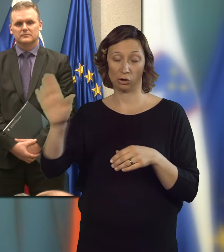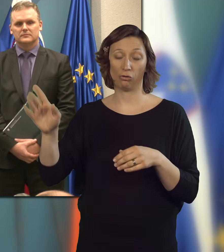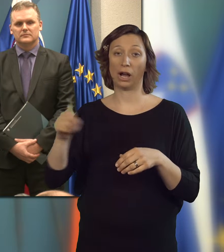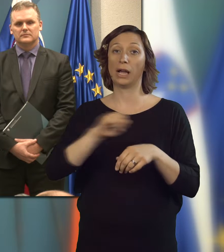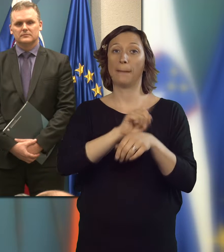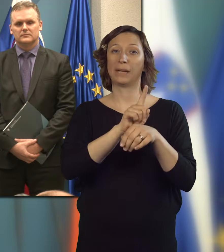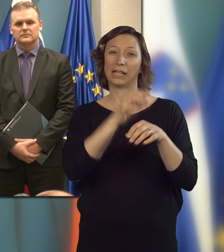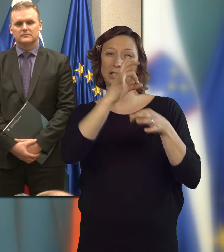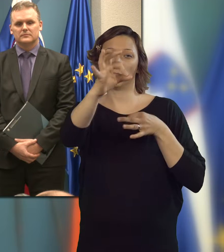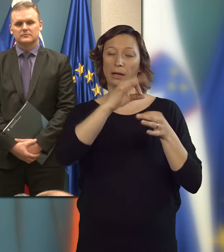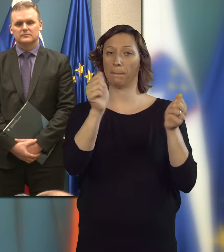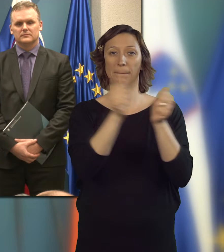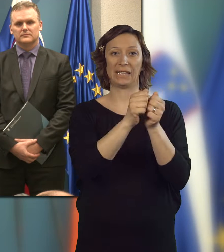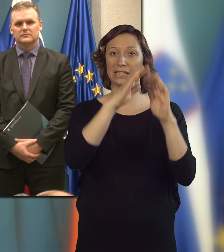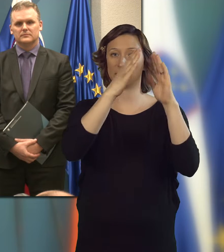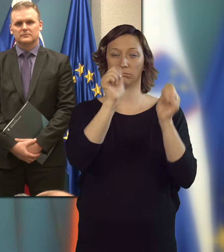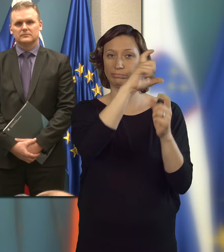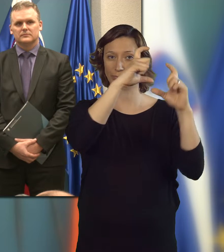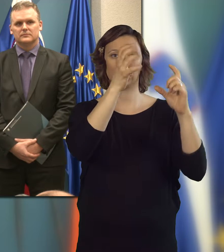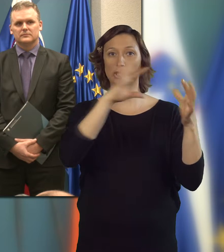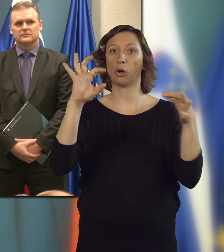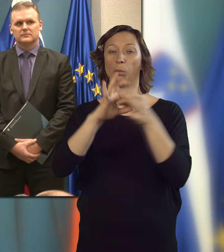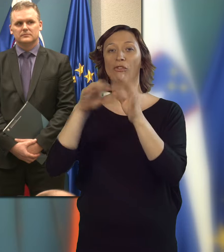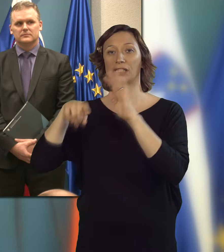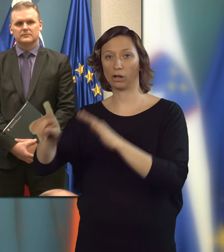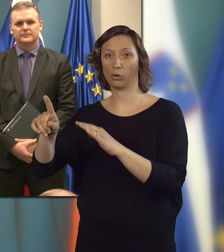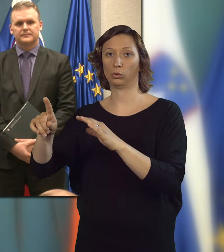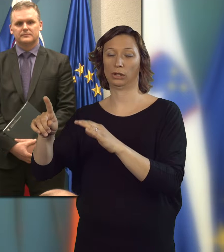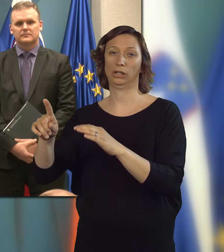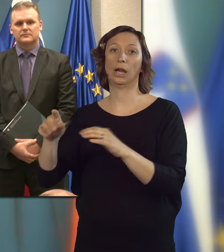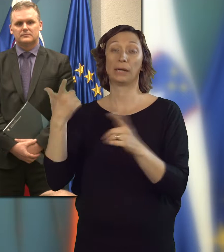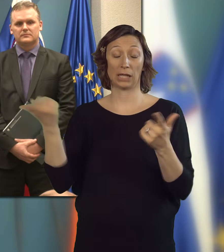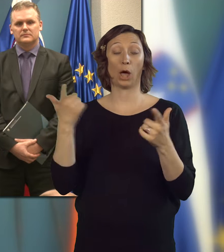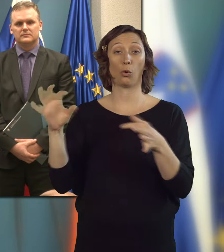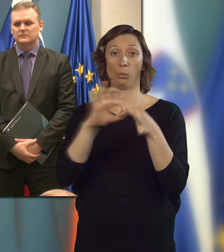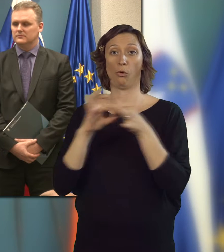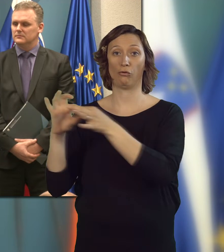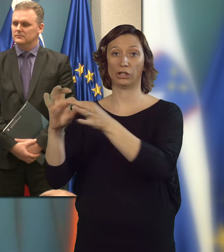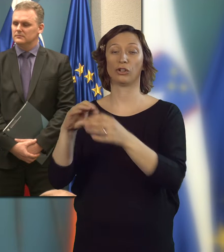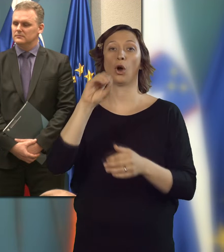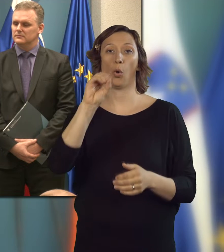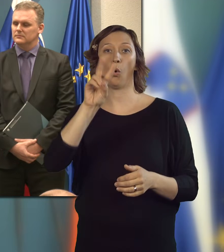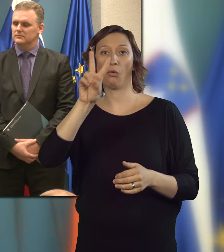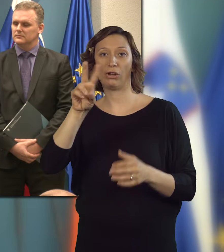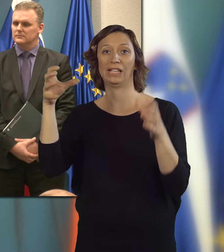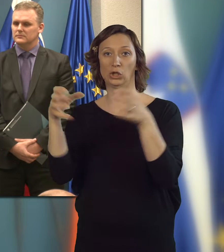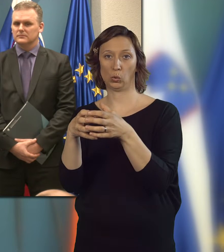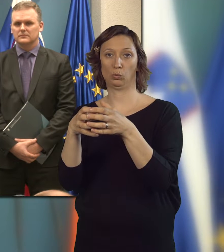katerih merilna mesta niso vezana na notranjo inštalacijo, se pa lahko povežejo v